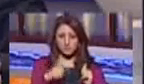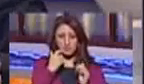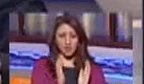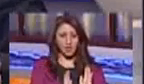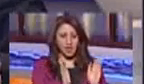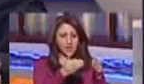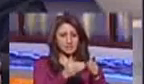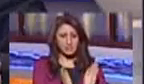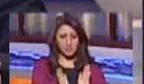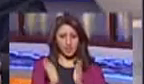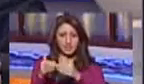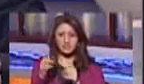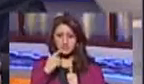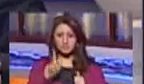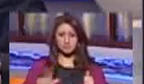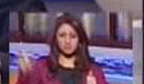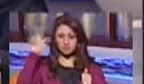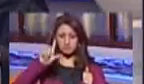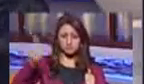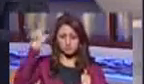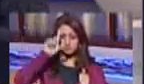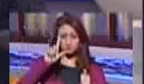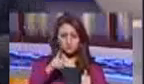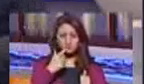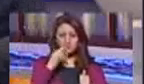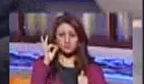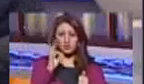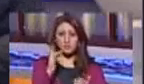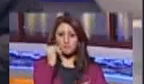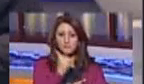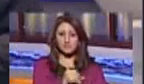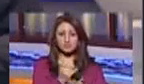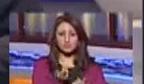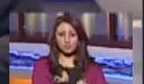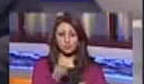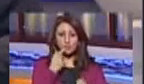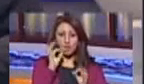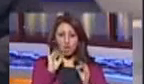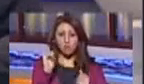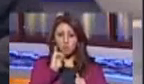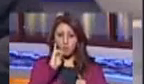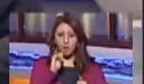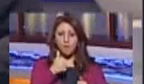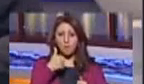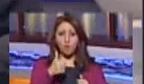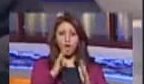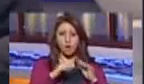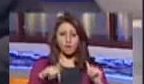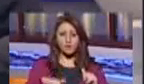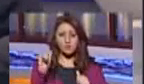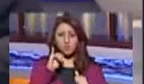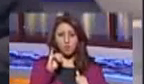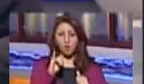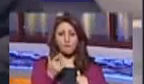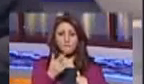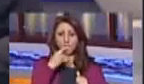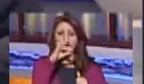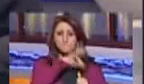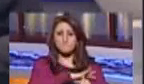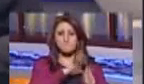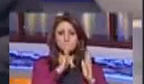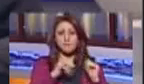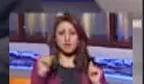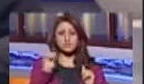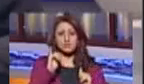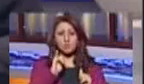أحزاب وقيادات مصر السياسية اللي بتقول ليل نهار إنها عايزة خير مصر ومصلحة مصر؟ ومن